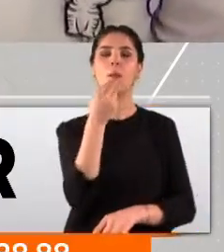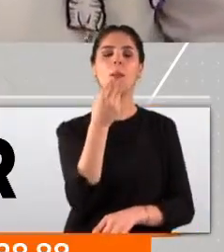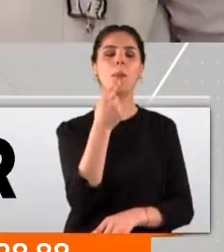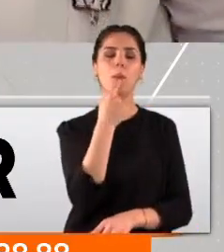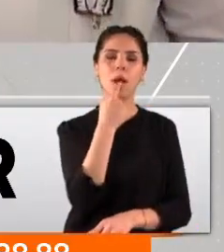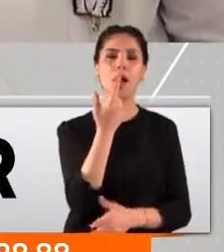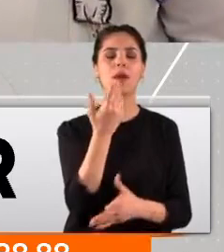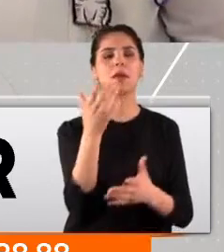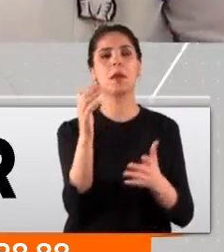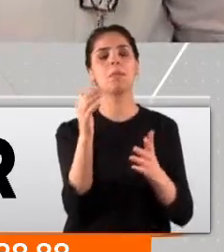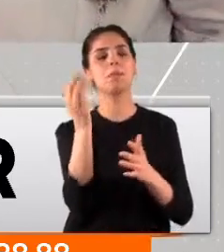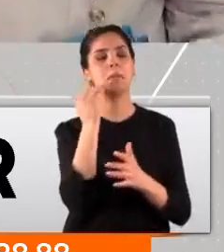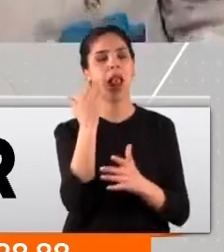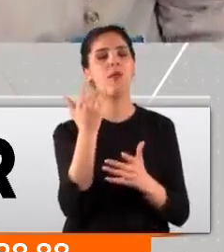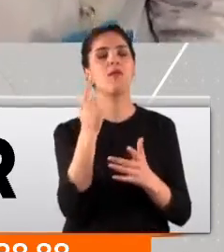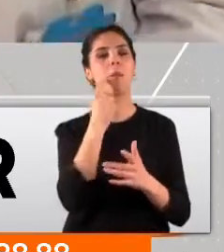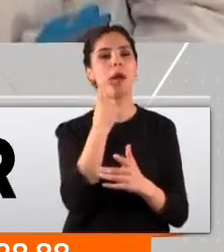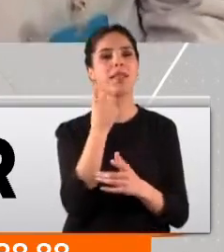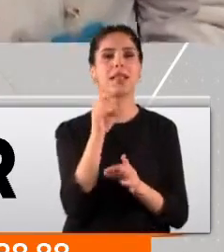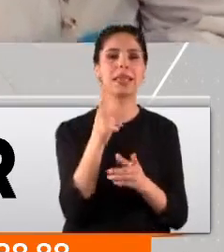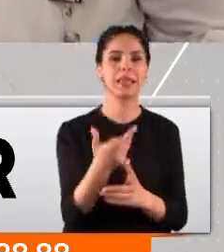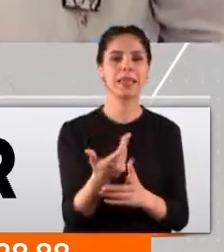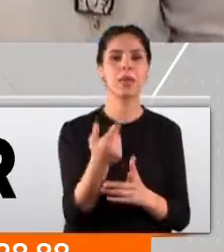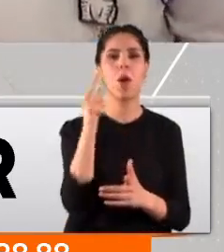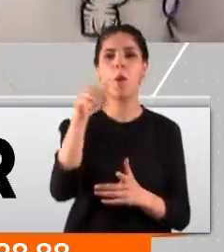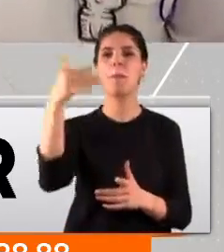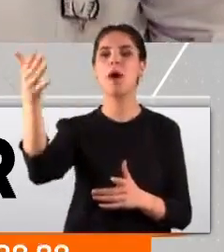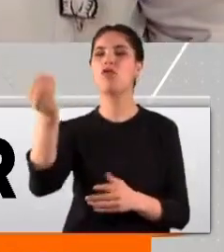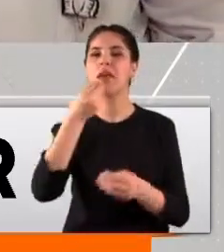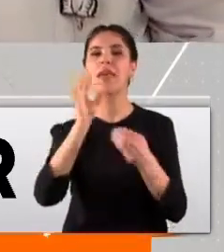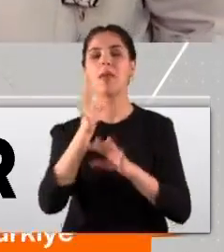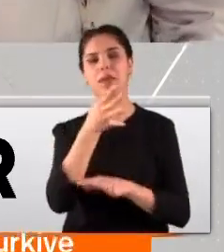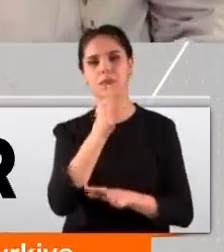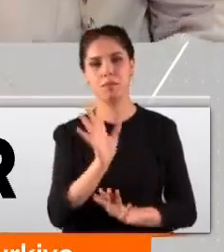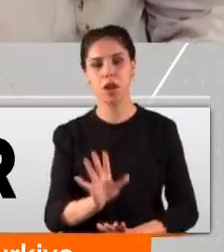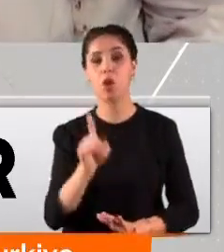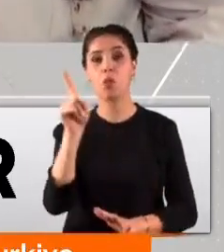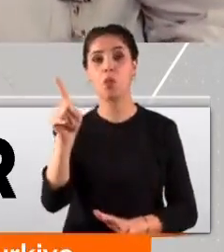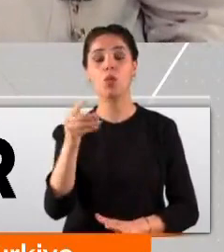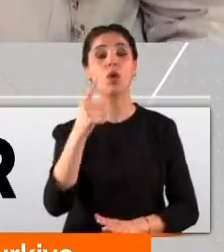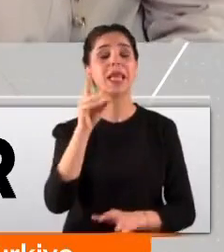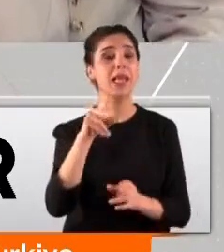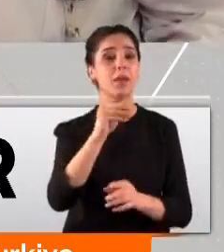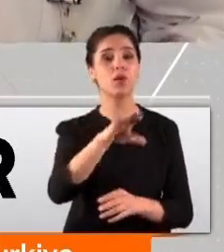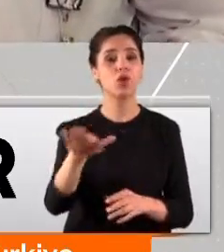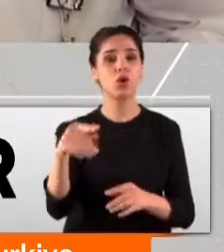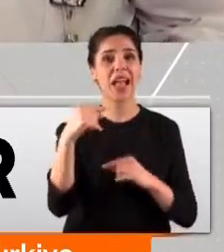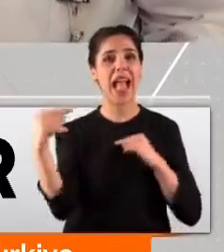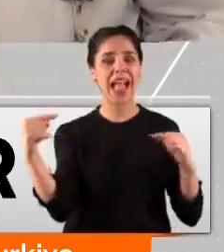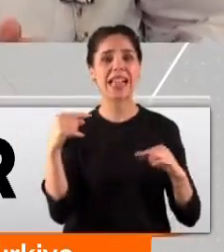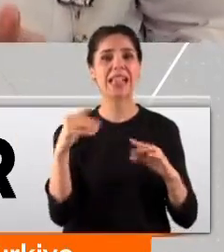pilav, patates gibi belli şeyleri yiyip diğerlerini yemediğini biliyoruz. İşte bu tip çocuklarda